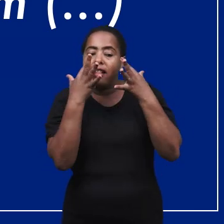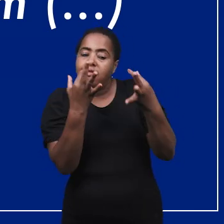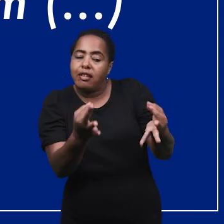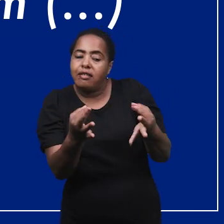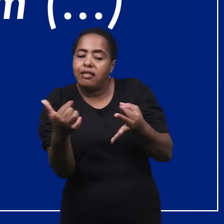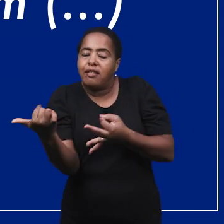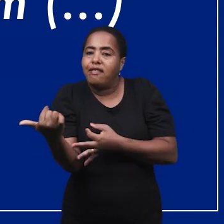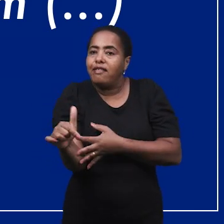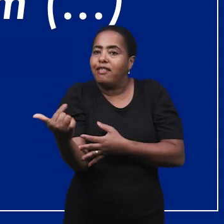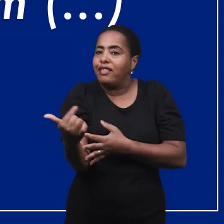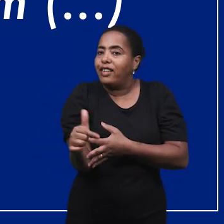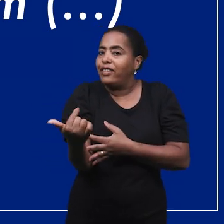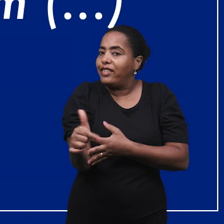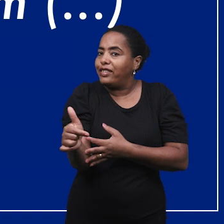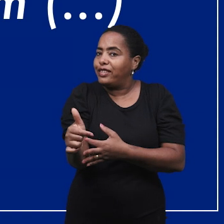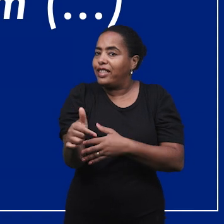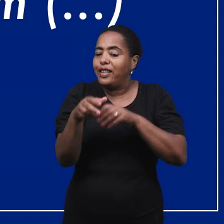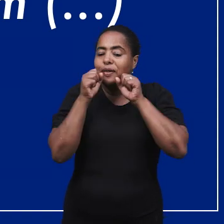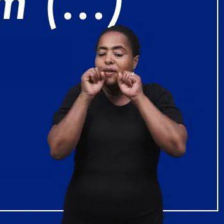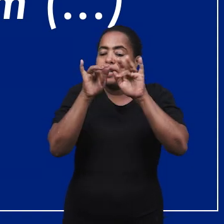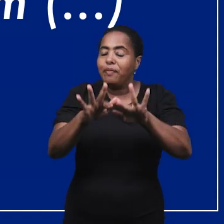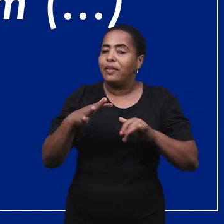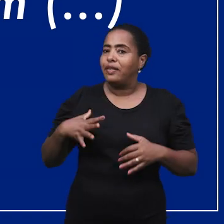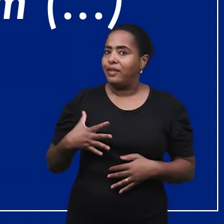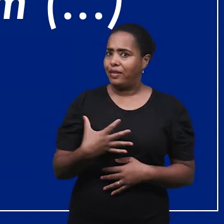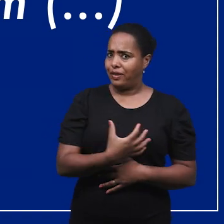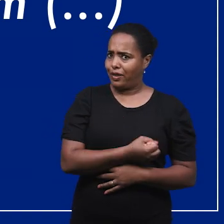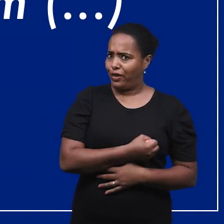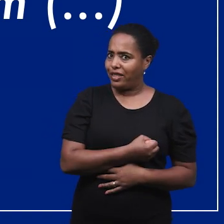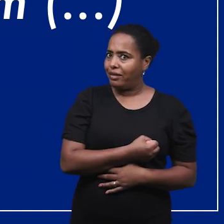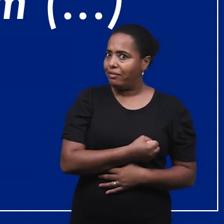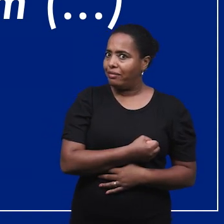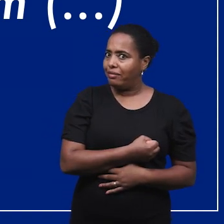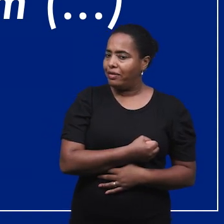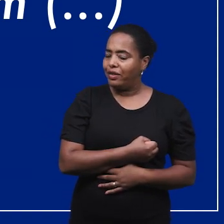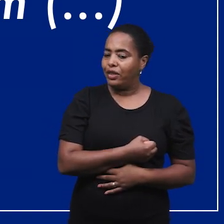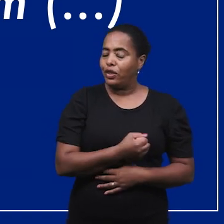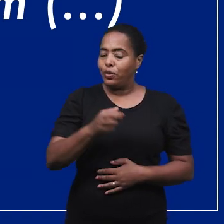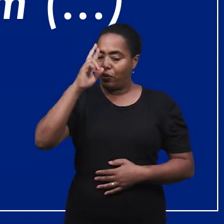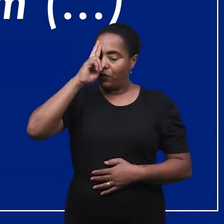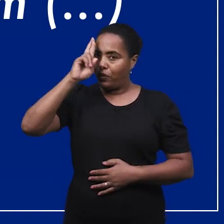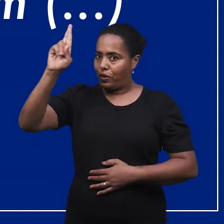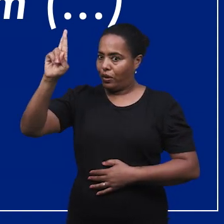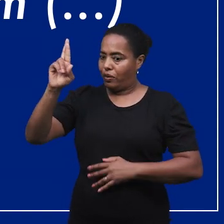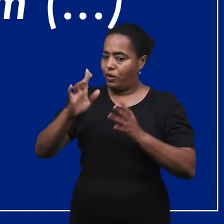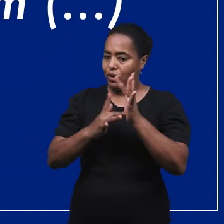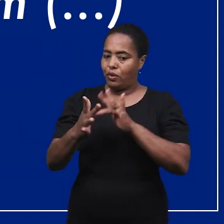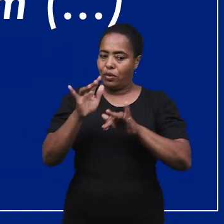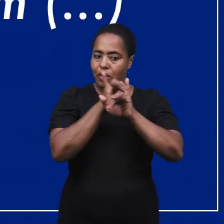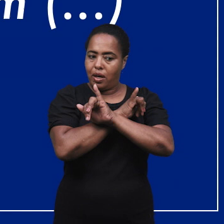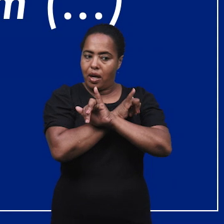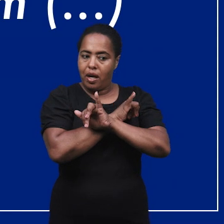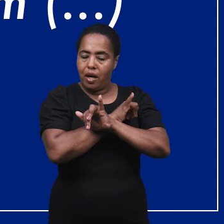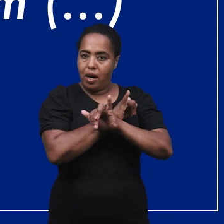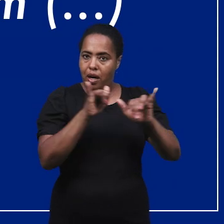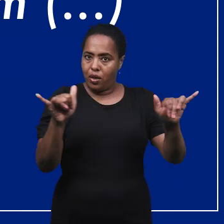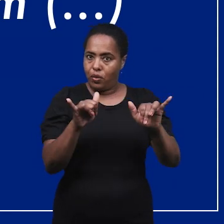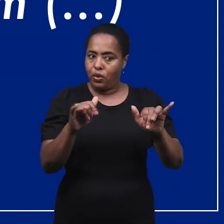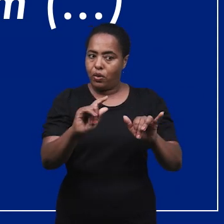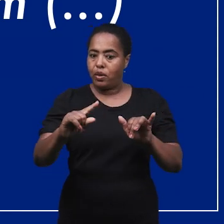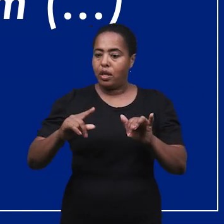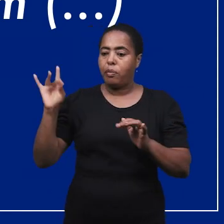échapperions-nous si nous ne regardons pas ce si grand salut, laquelle, en commençant à être annoncé par le Seigneur, nous a été